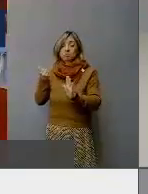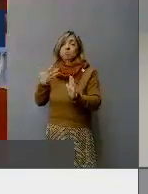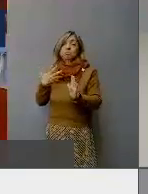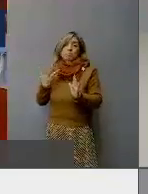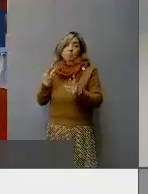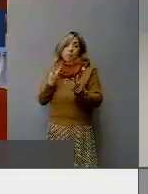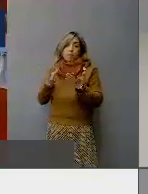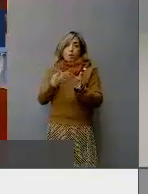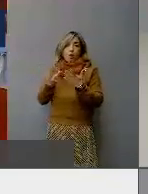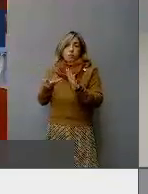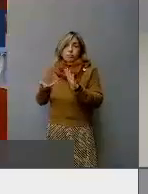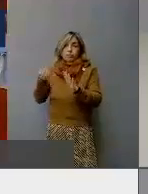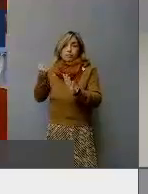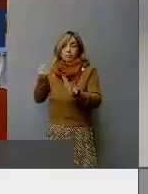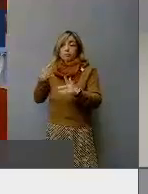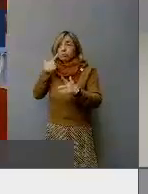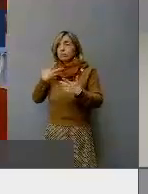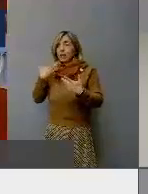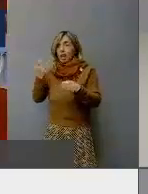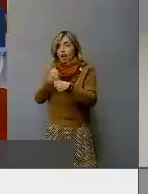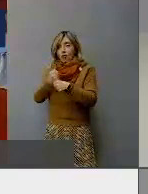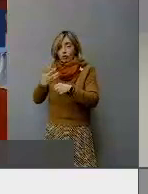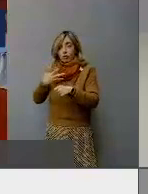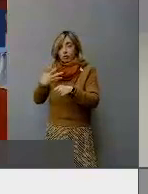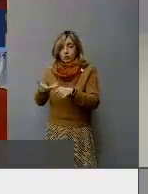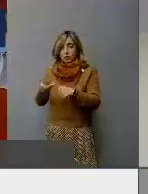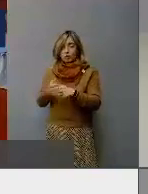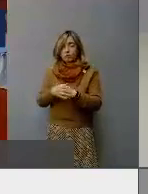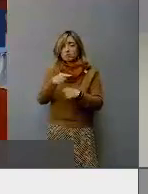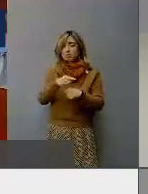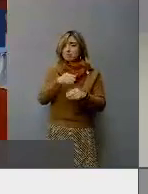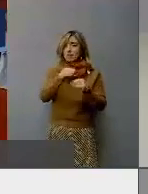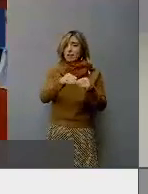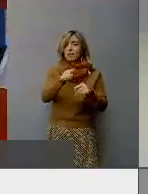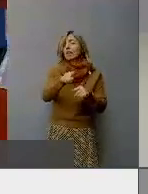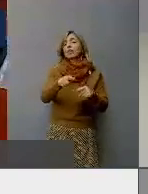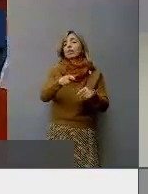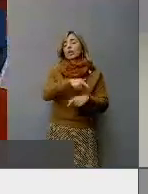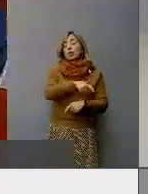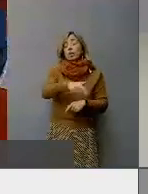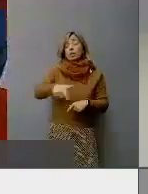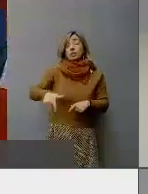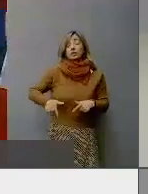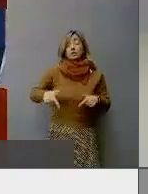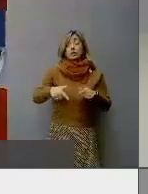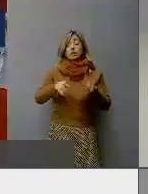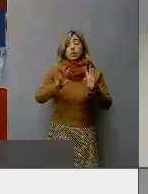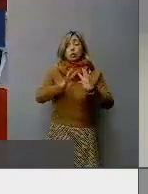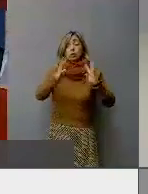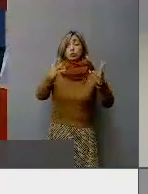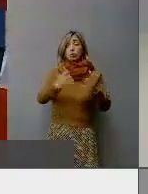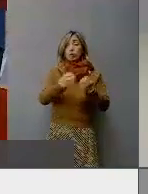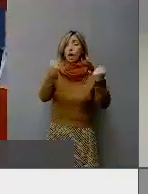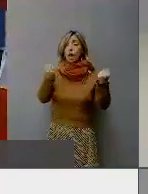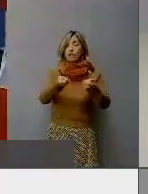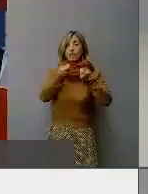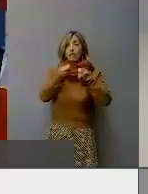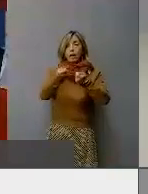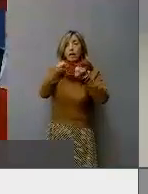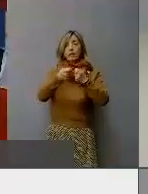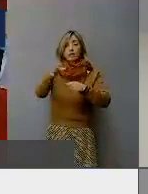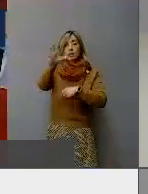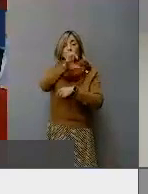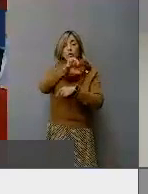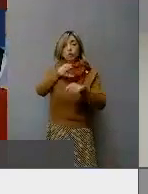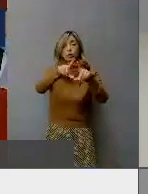allora io chiedo dato che qua si impegnava il sindaco e la giunta ad attivarsi presso la regione liguria attivare un tavolo di lavoro